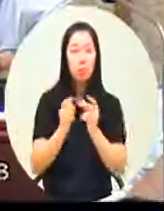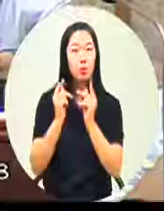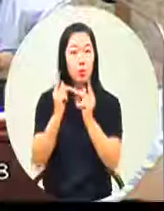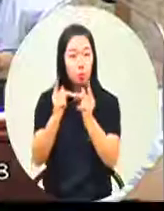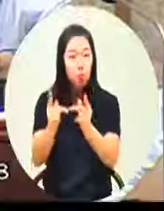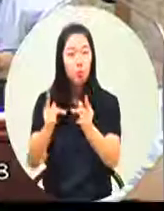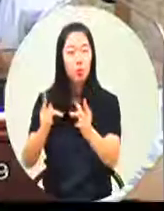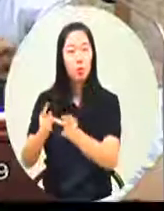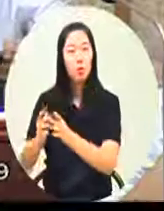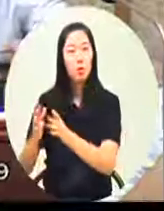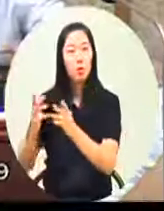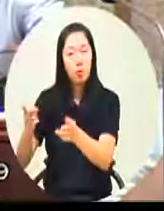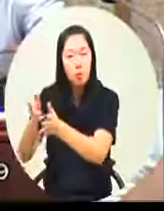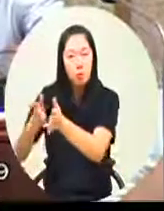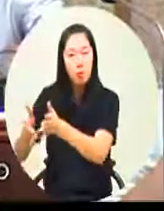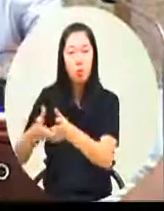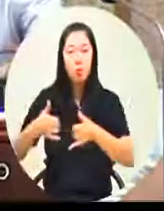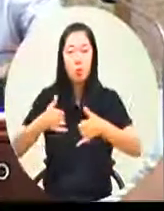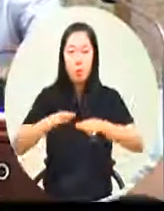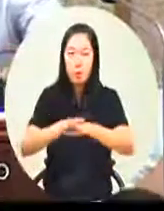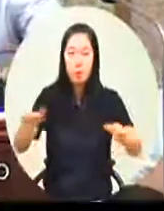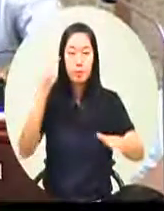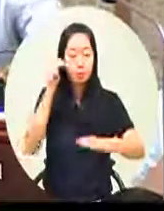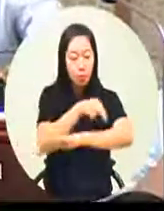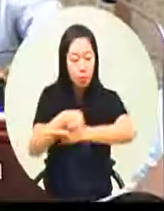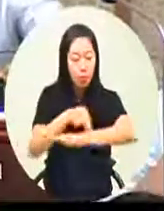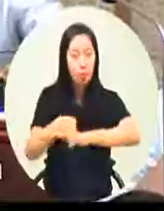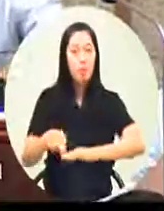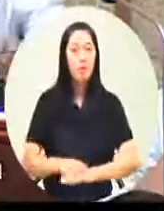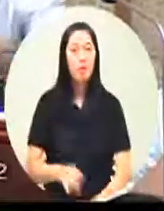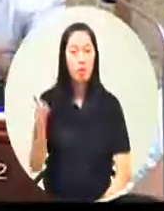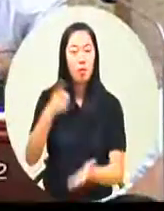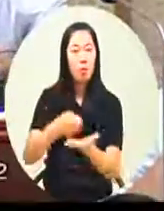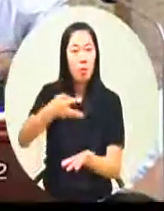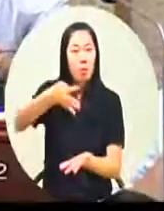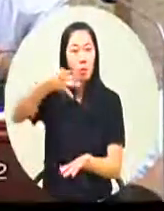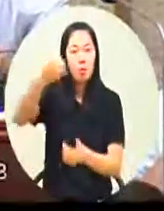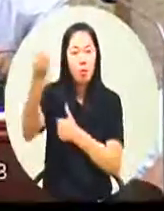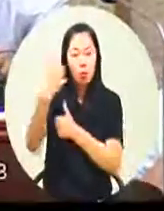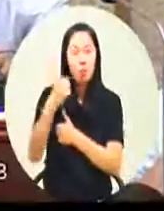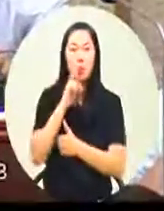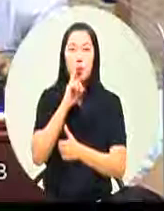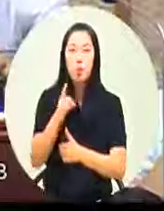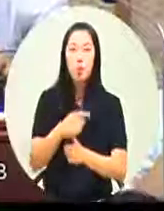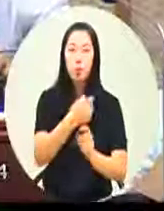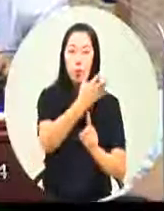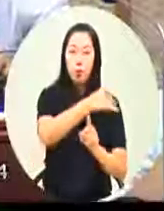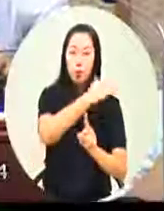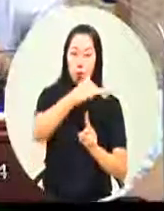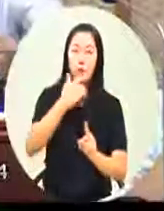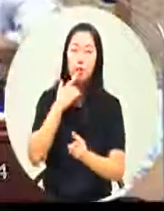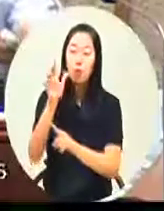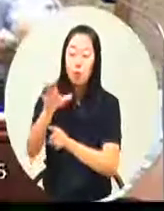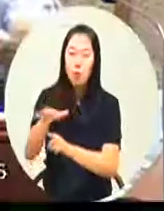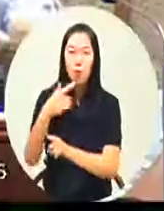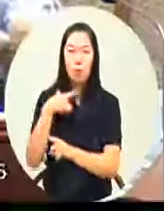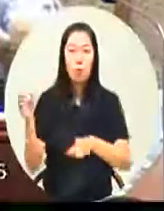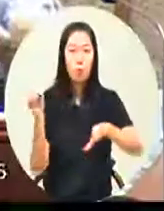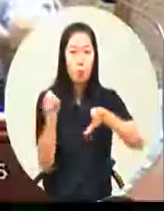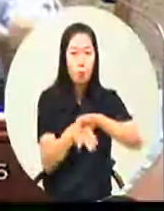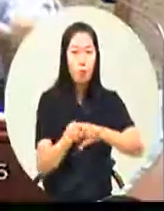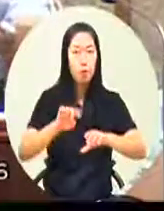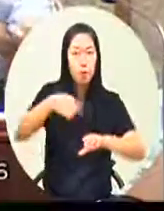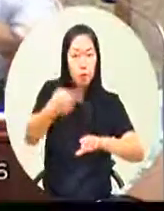划。那刘议员曾经已经多次那个建议奇美地区的部分，我们会再放在下一期的那